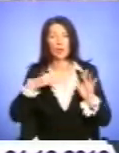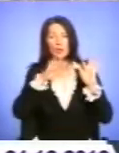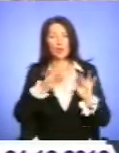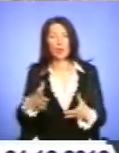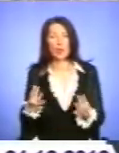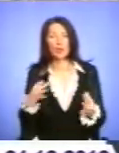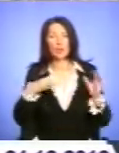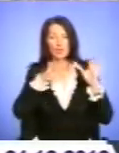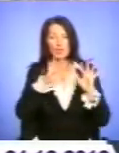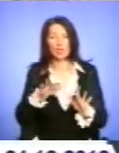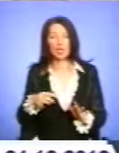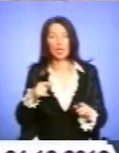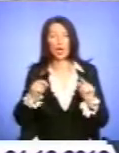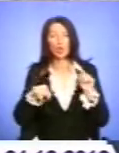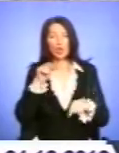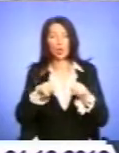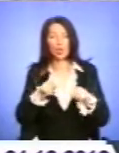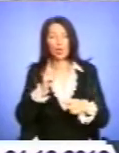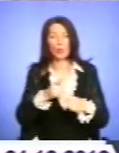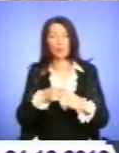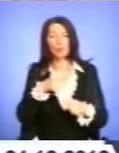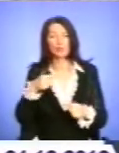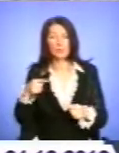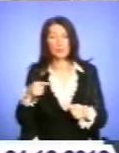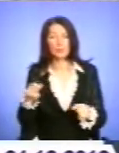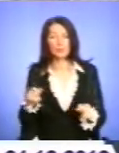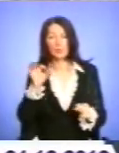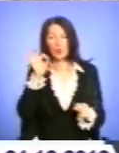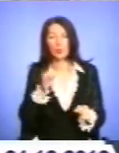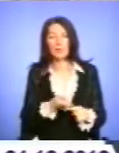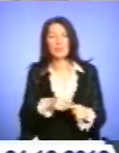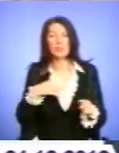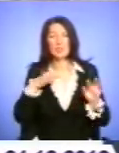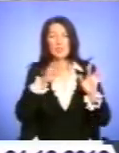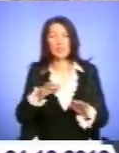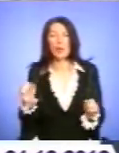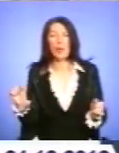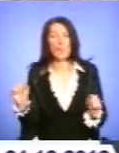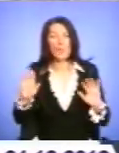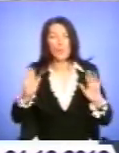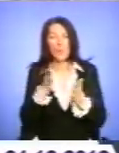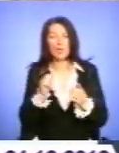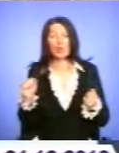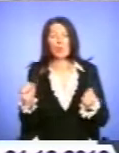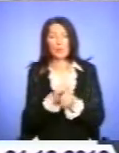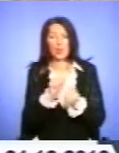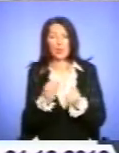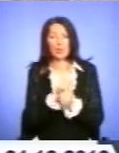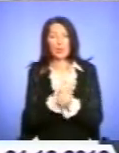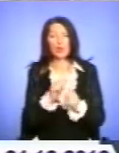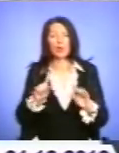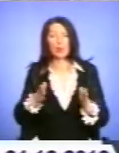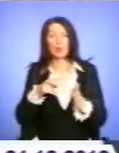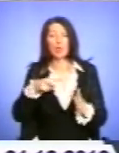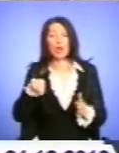з дощем і плюс-мінусова температура, цей сніг моментом замерзає на дорозі. Відповідно, утворюється льот, відповідно, є сніговий